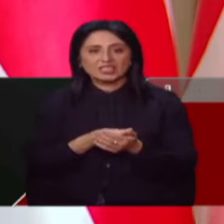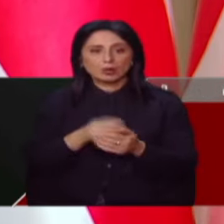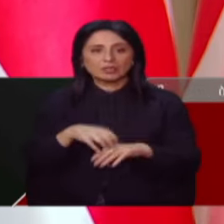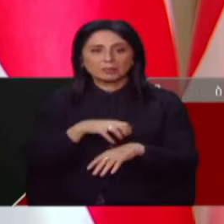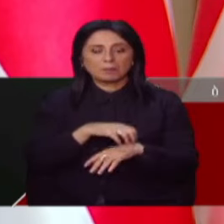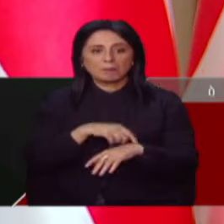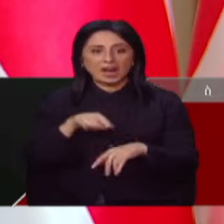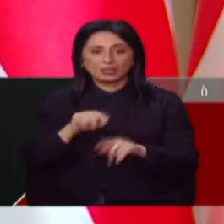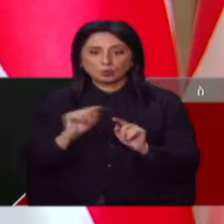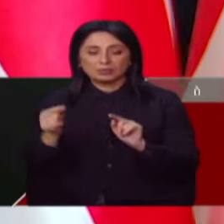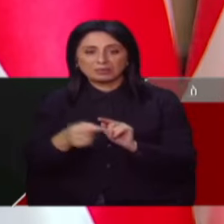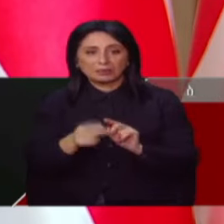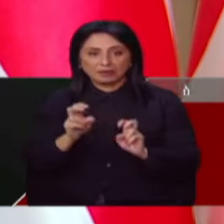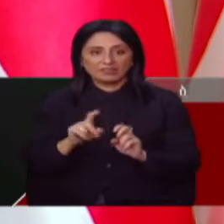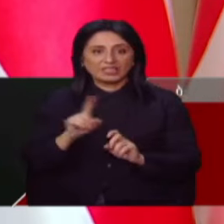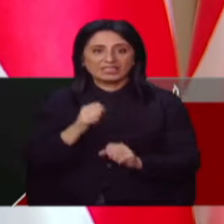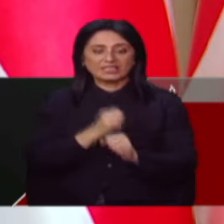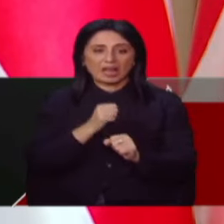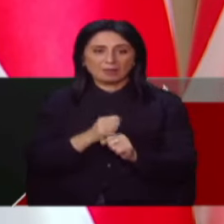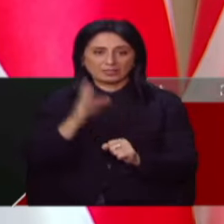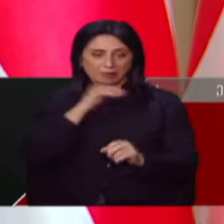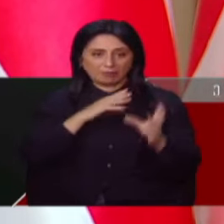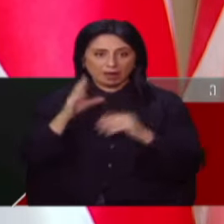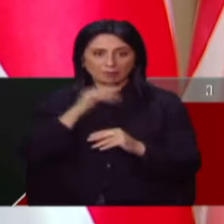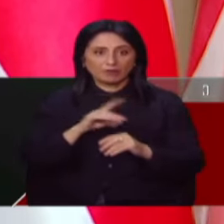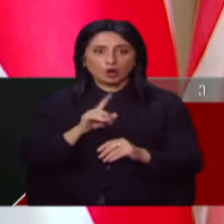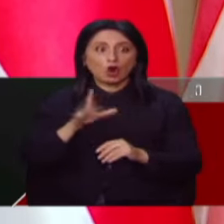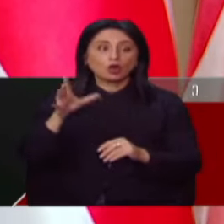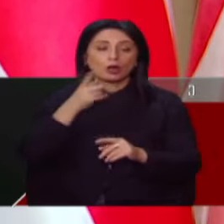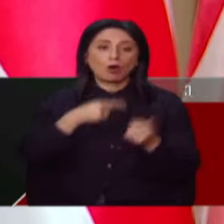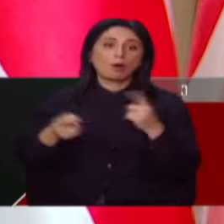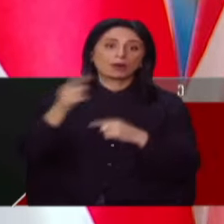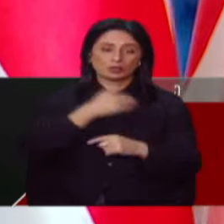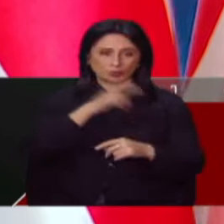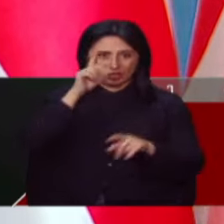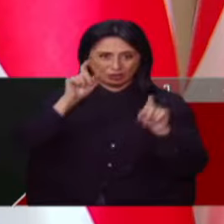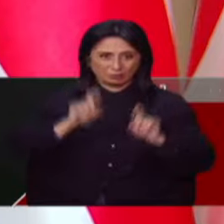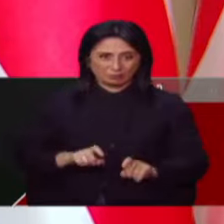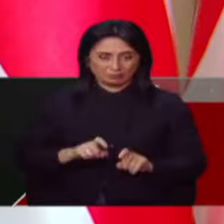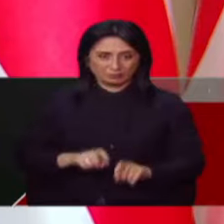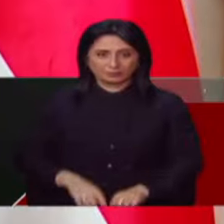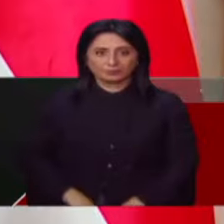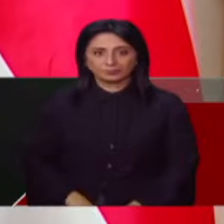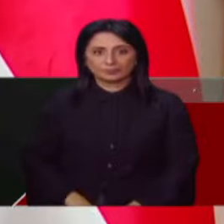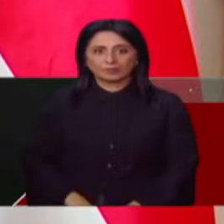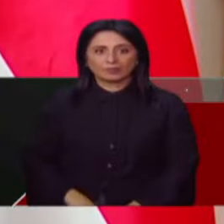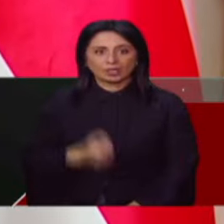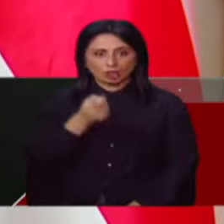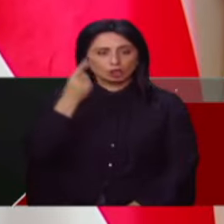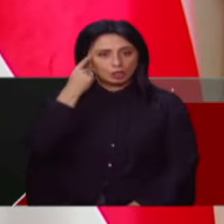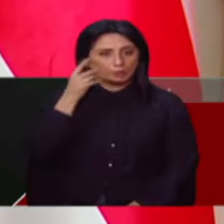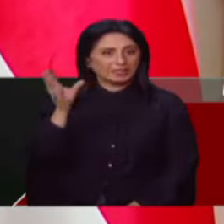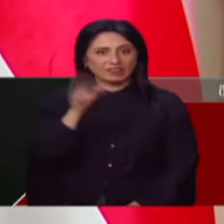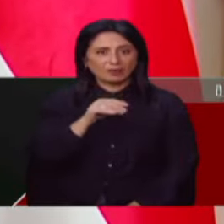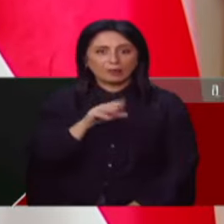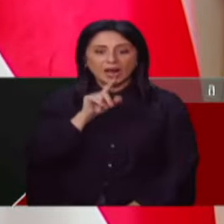პარტიული რიგების მიღმა და რისი გამკეთებლები არიან, თუ ოდესმე მათ მიეცათ ხელისუფლება. საცხოვრებელში მოსვლის შესაძლებლობა. ცოტა დაფიქრდეს, ყველა